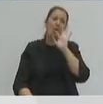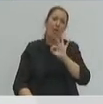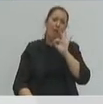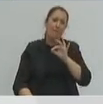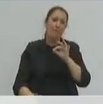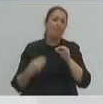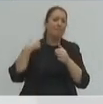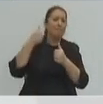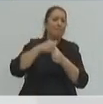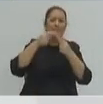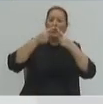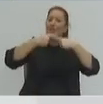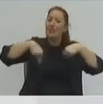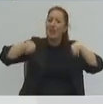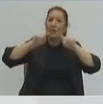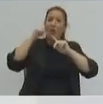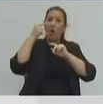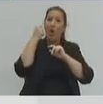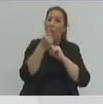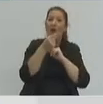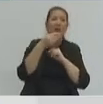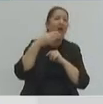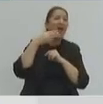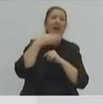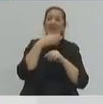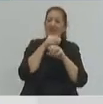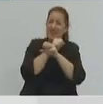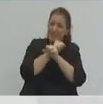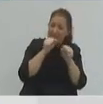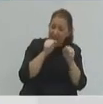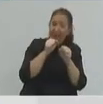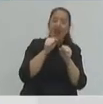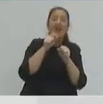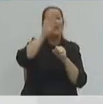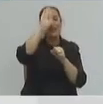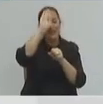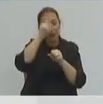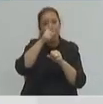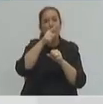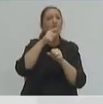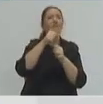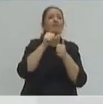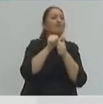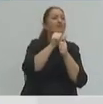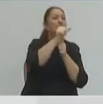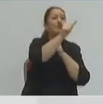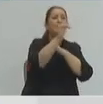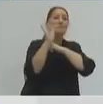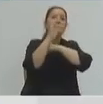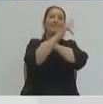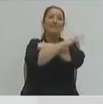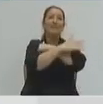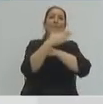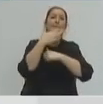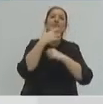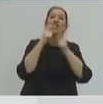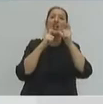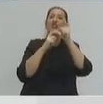seferinde çeperdeki dezavantajlı İstanbul'un kıyısındaki ilçelerin sözcülüğünü de yapıyoruz.